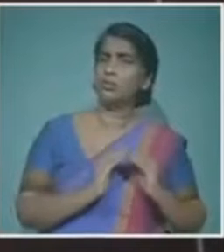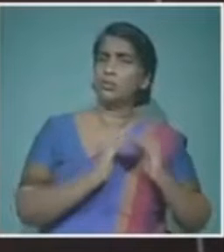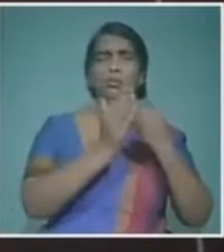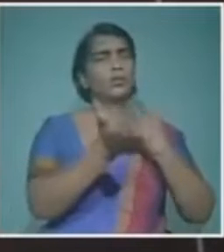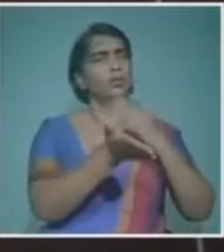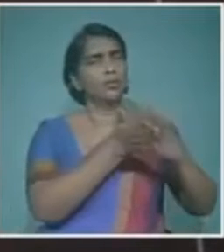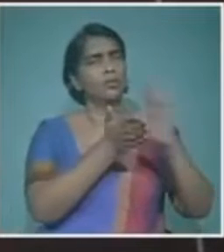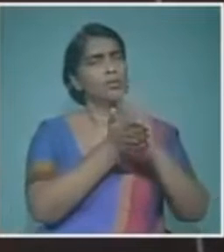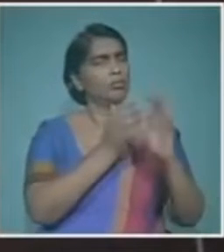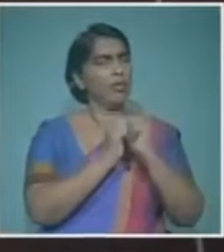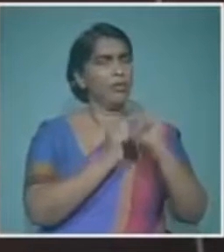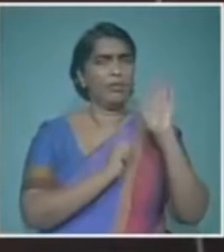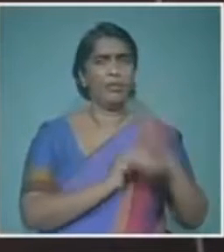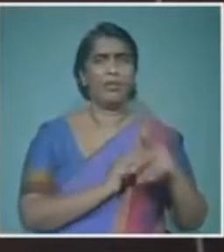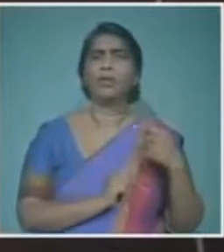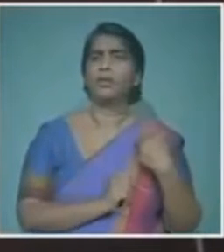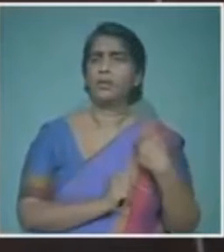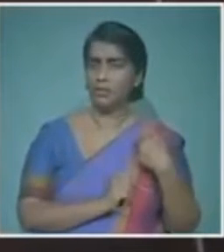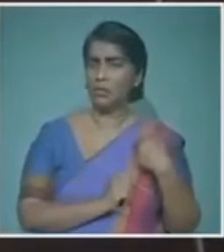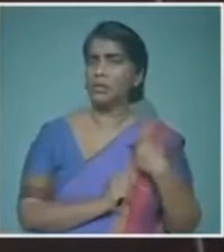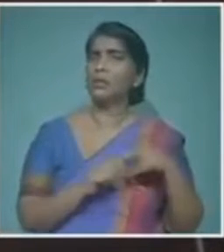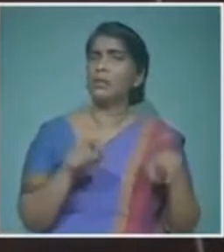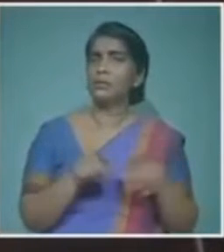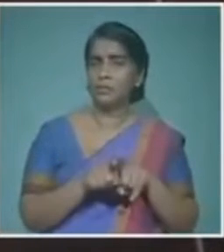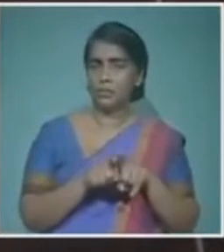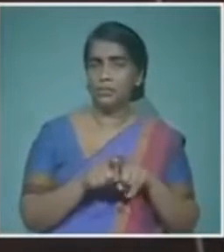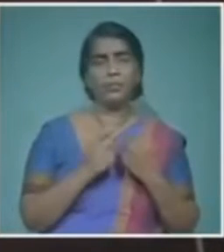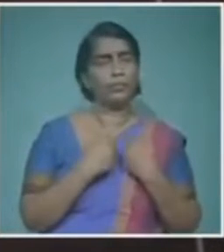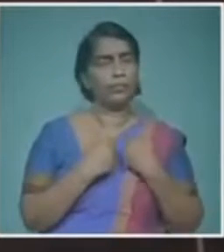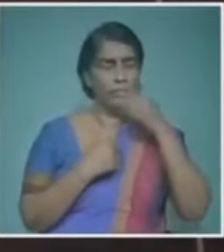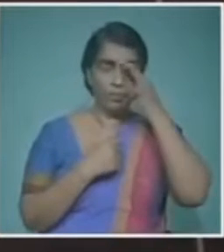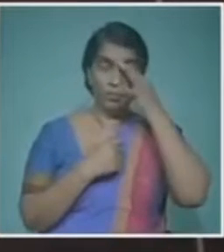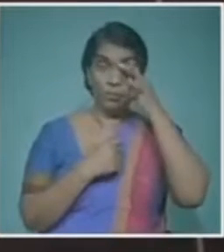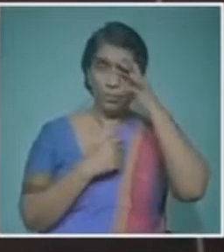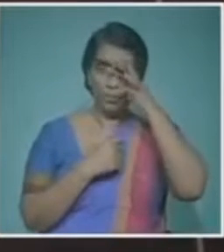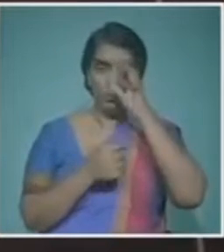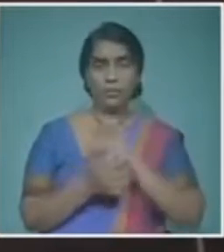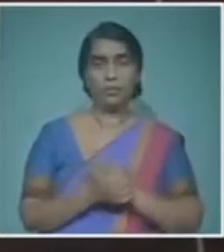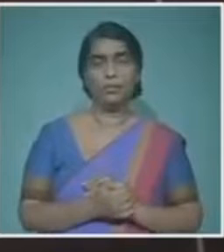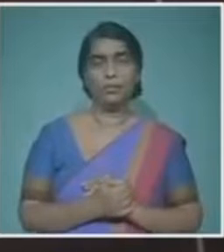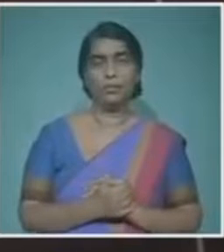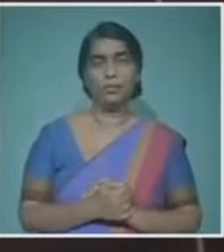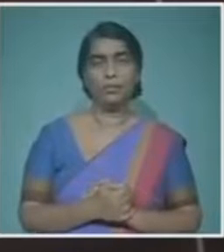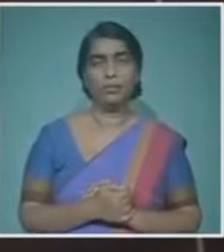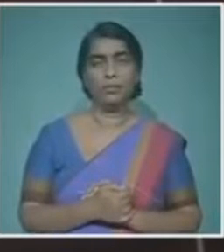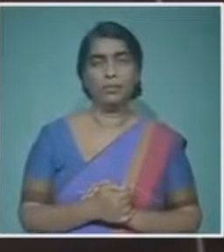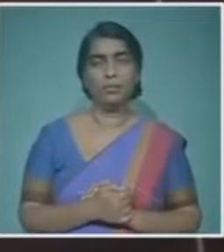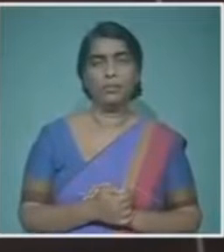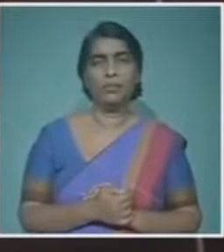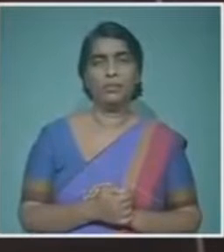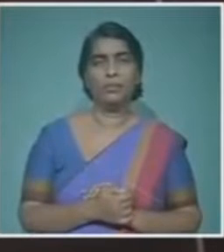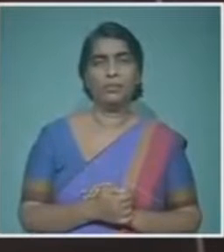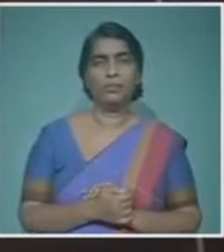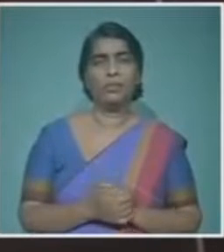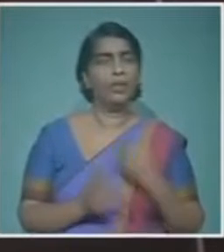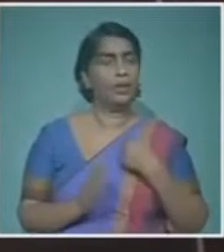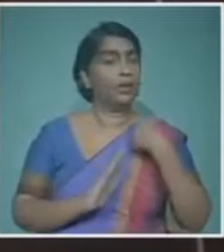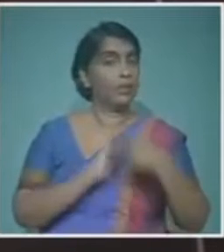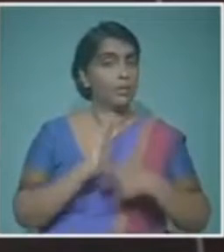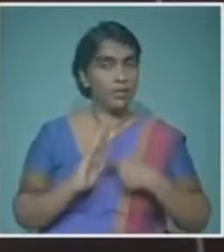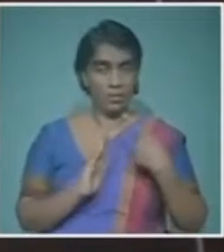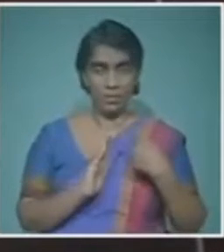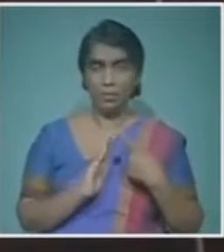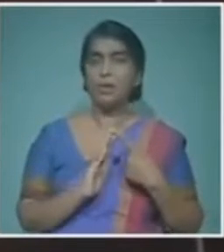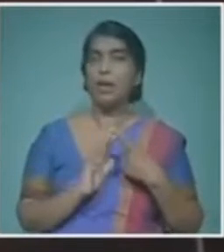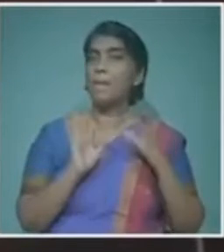நேரத்தில் எங்களோட சொந்த குடும்பத்தில இருந்து, ஒரு குடும்பத்தில் 5 பேர்னா 2 பேர் இந்தியாவில் இருப்பாங்க, 3 பேர் இங்க இருப்பாங்கன்னு ஒரு சட்டத்தை கொண்டு வந்தாங்க. அதோட